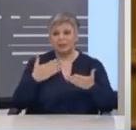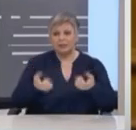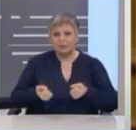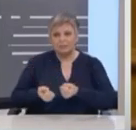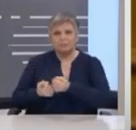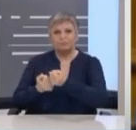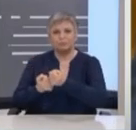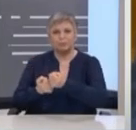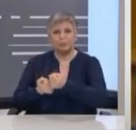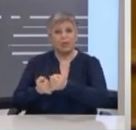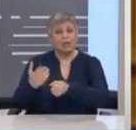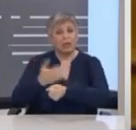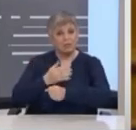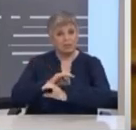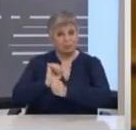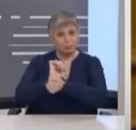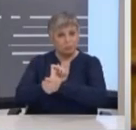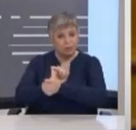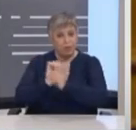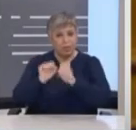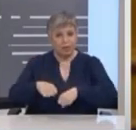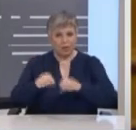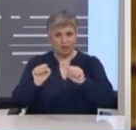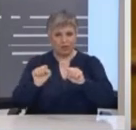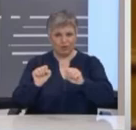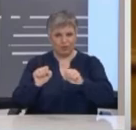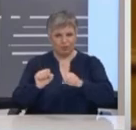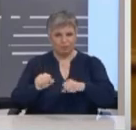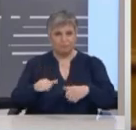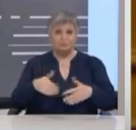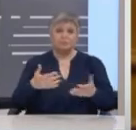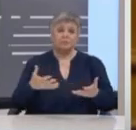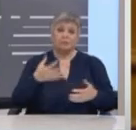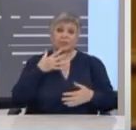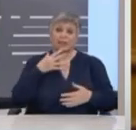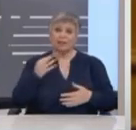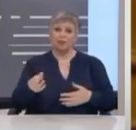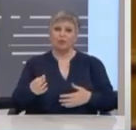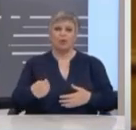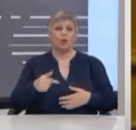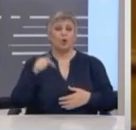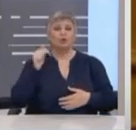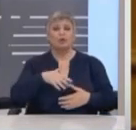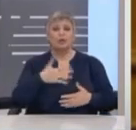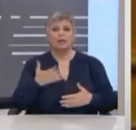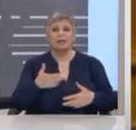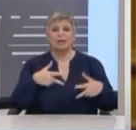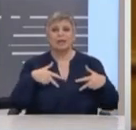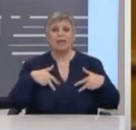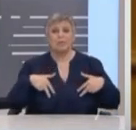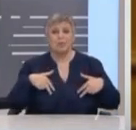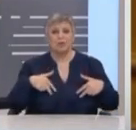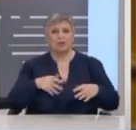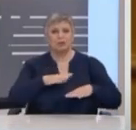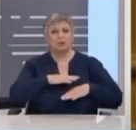λοιπόν, το Υπουργείο Εξωτερικών και Ελληνική Κυβέρνηση είχε μια συμπαγή στρατηγική και γραμμή